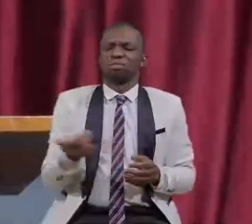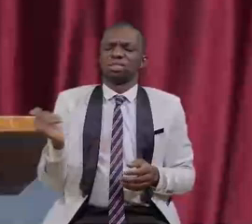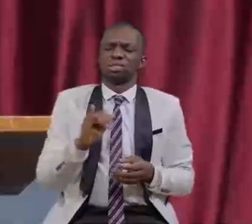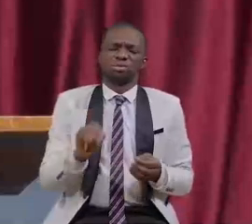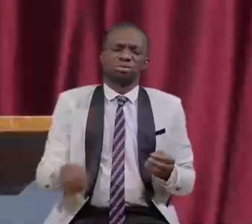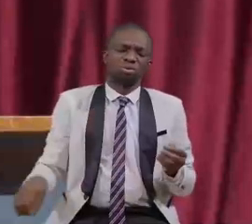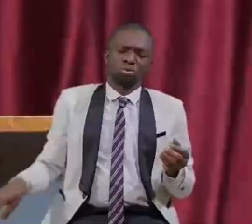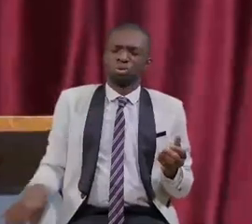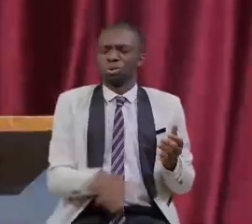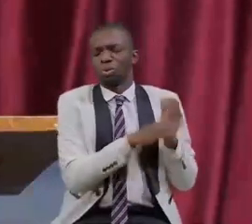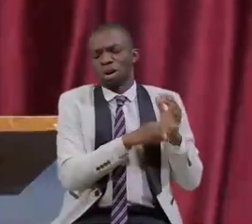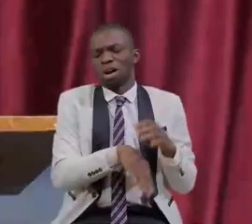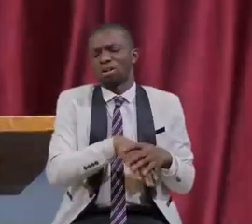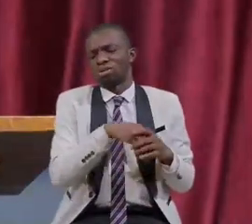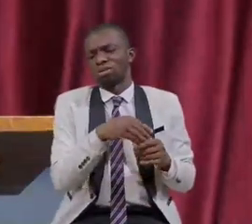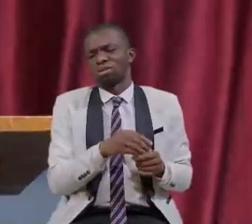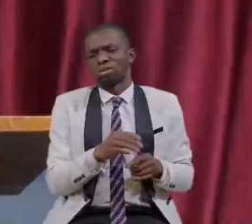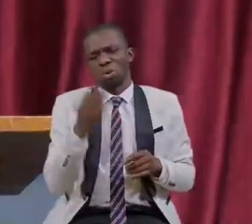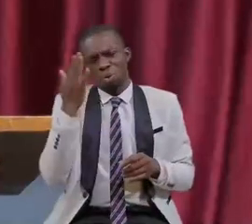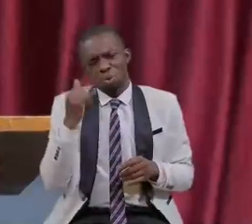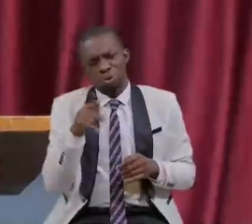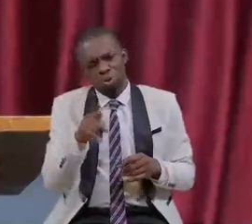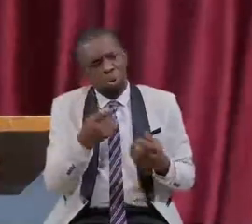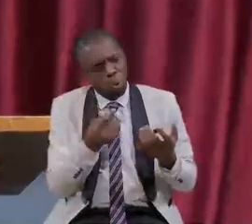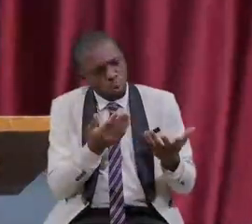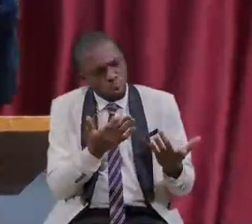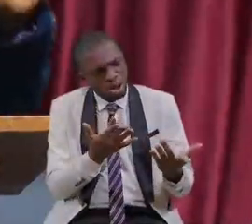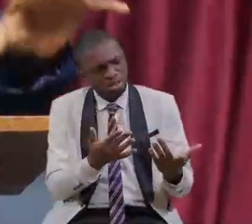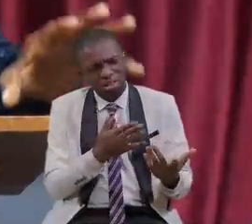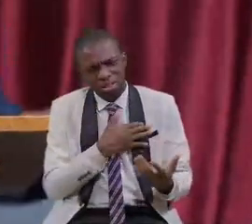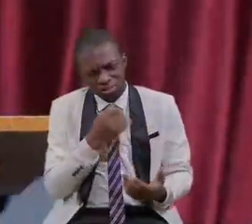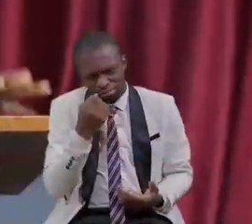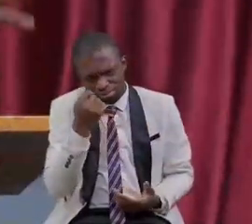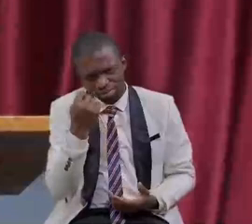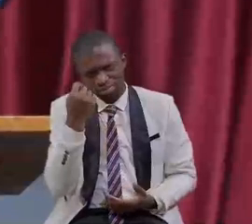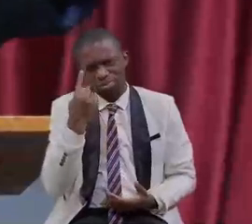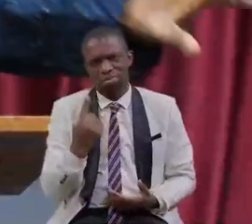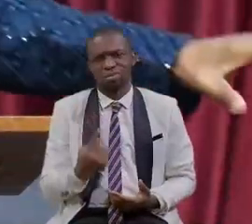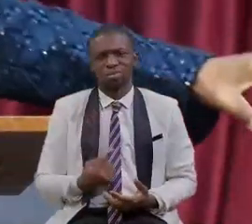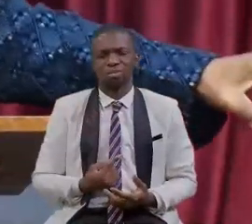Pour certains, dès qu'ils ne comprennent pas quelque chose, ils jettent la chose. Pourquoi ne pas attendre?